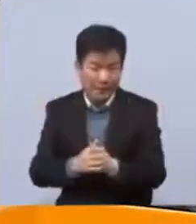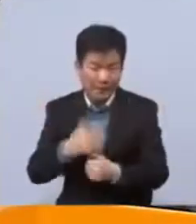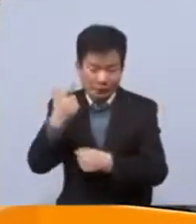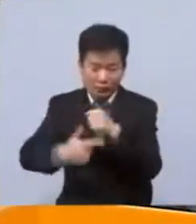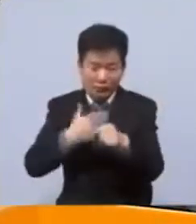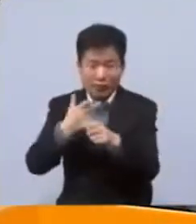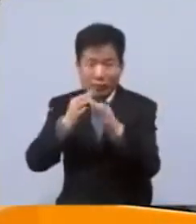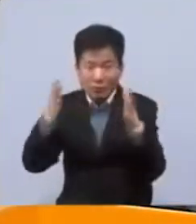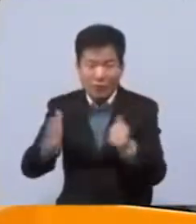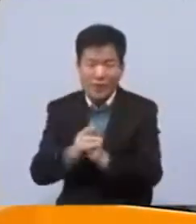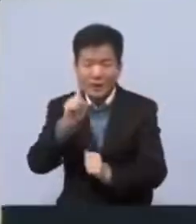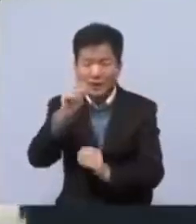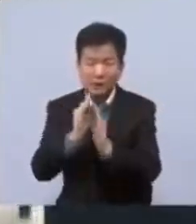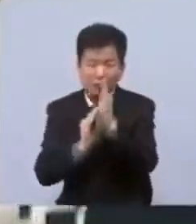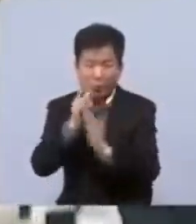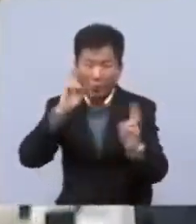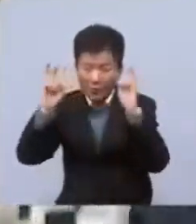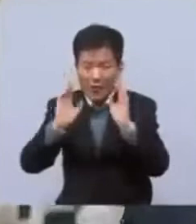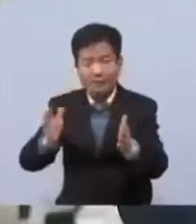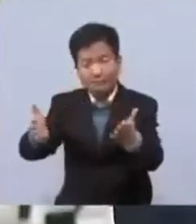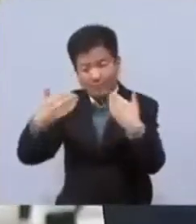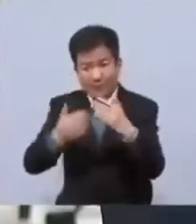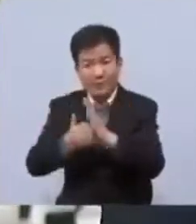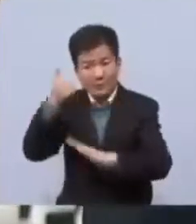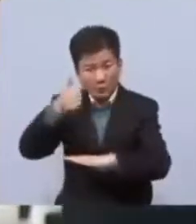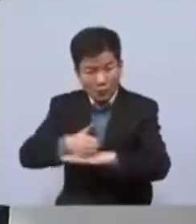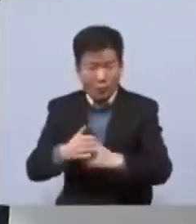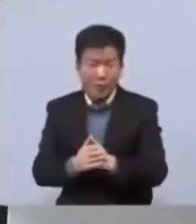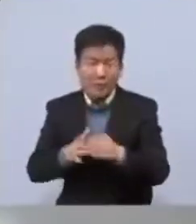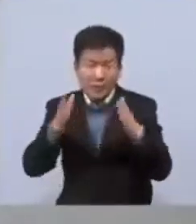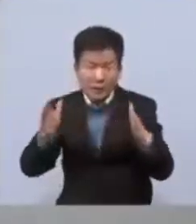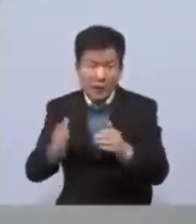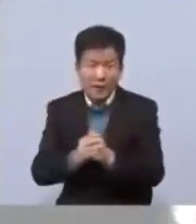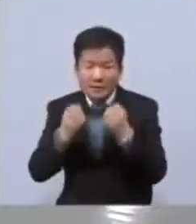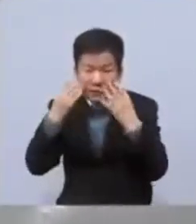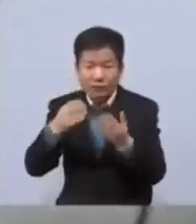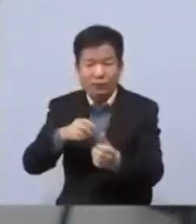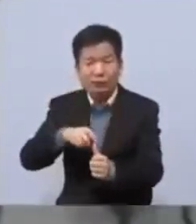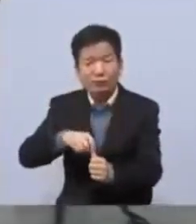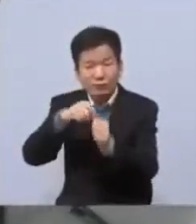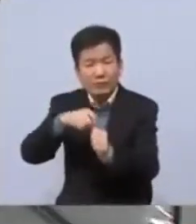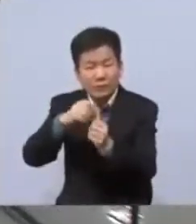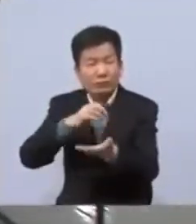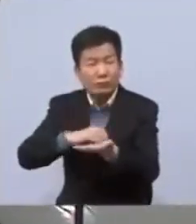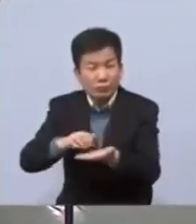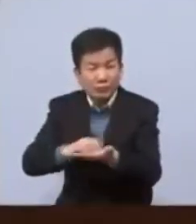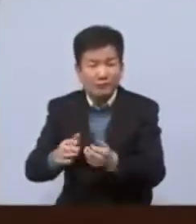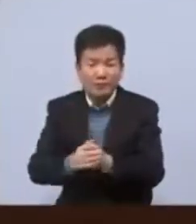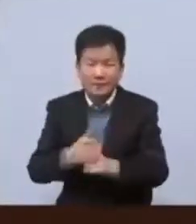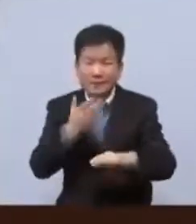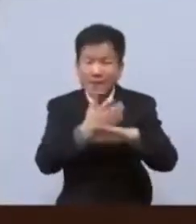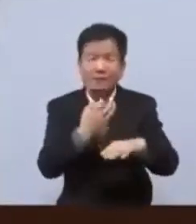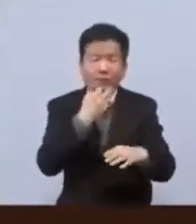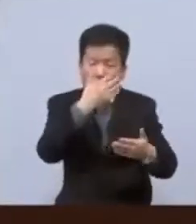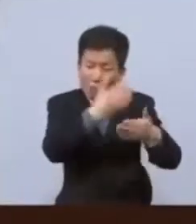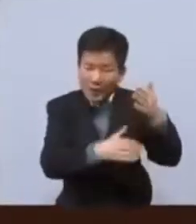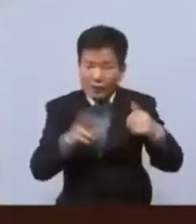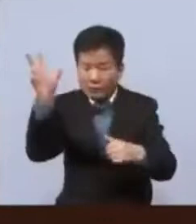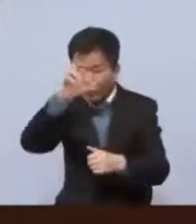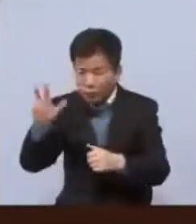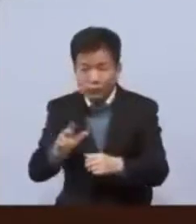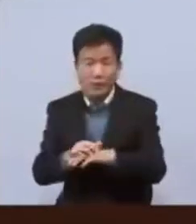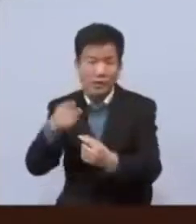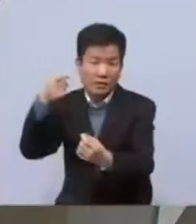6년동안 1조원 이상 기업 투자를 유치 했는데 이 기간 신규 취업자 수 증가율은 빌 수도권 기준 1위 에